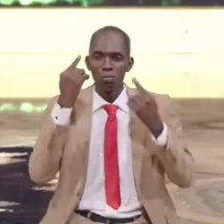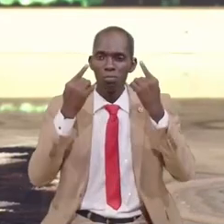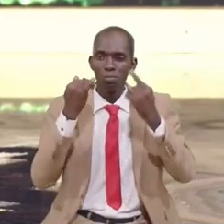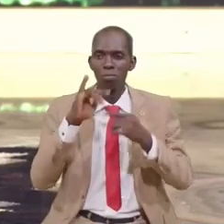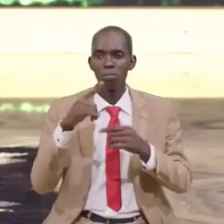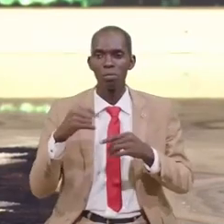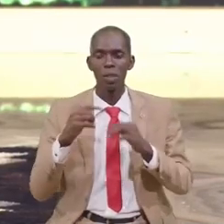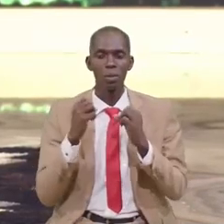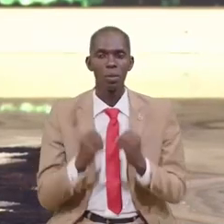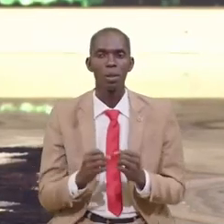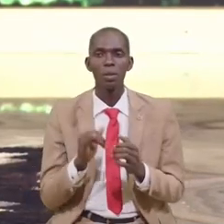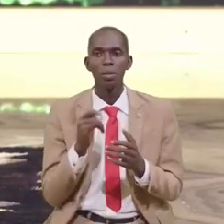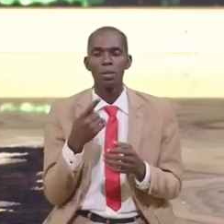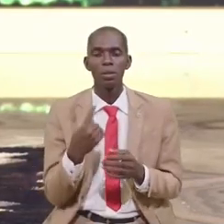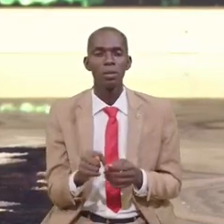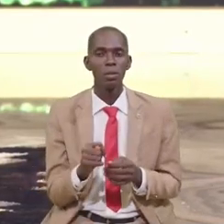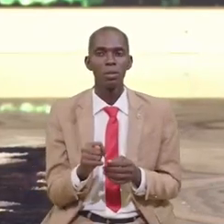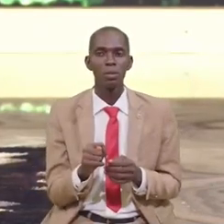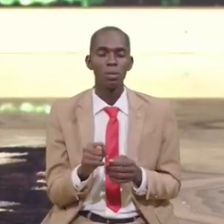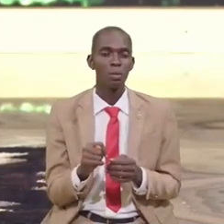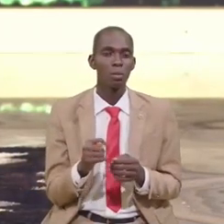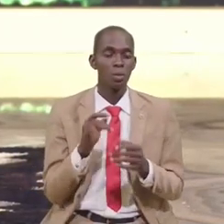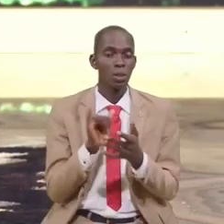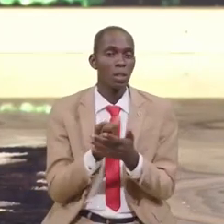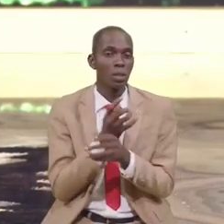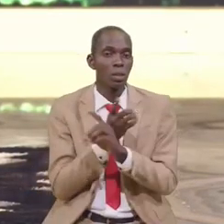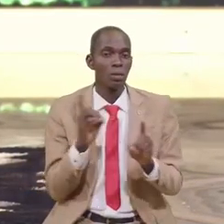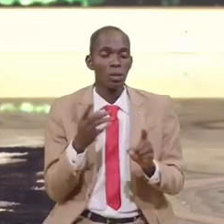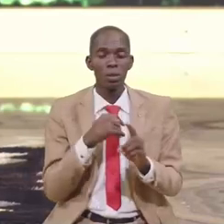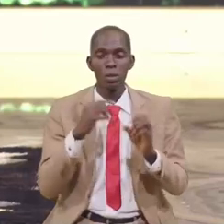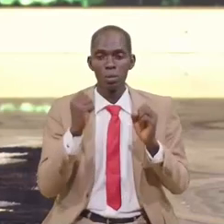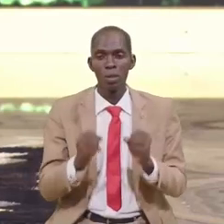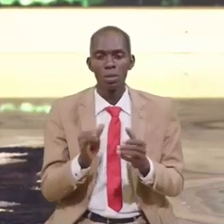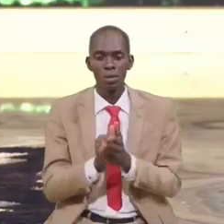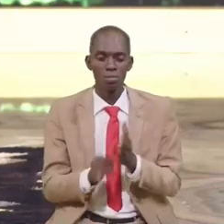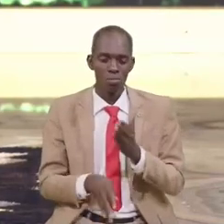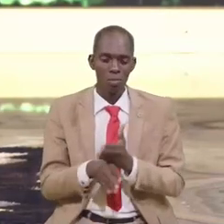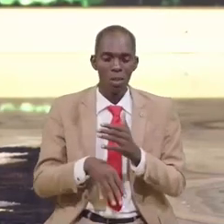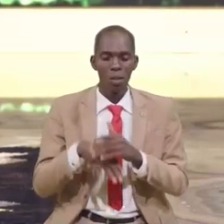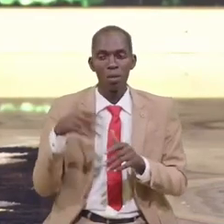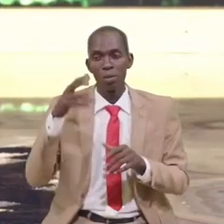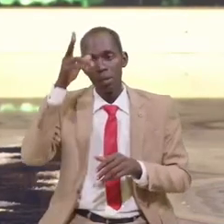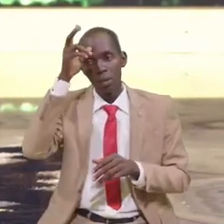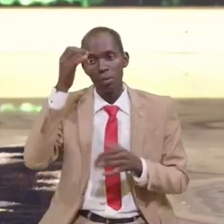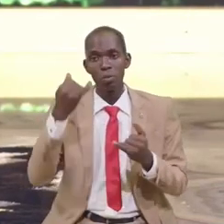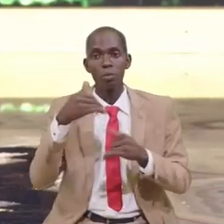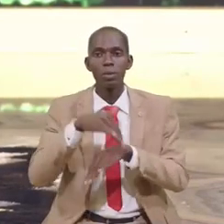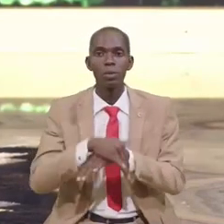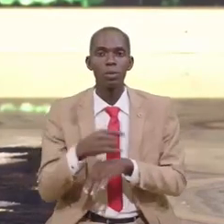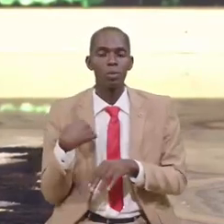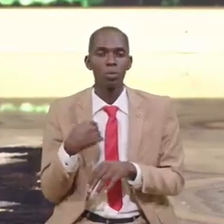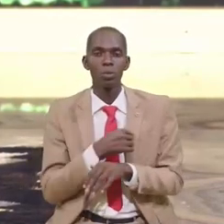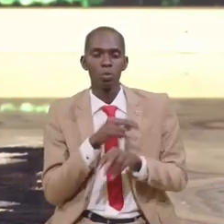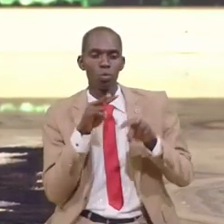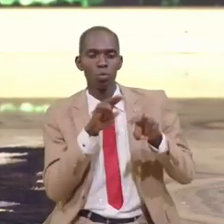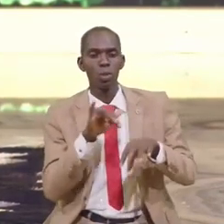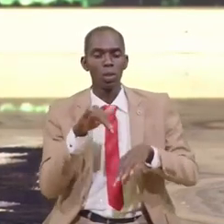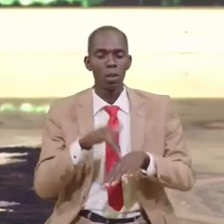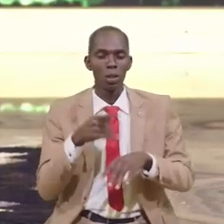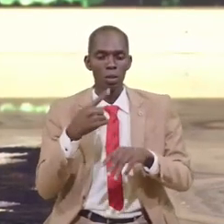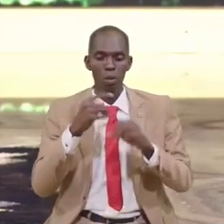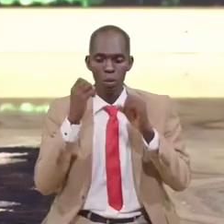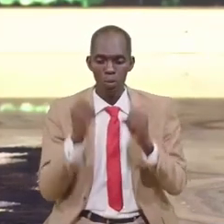puissance qui délivre, la puissance qui chasse les démons. Mais ce soir, nous allons voir la puissance de Christ. Nous